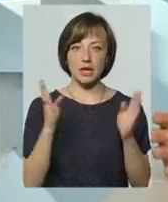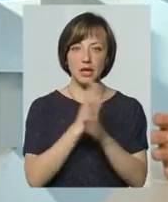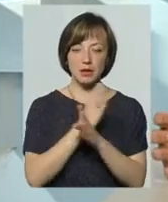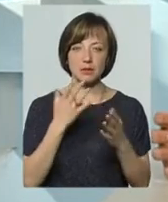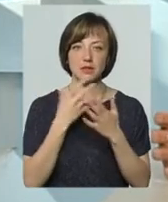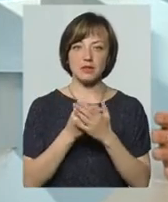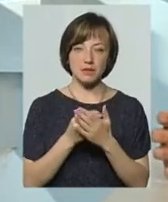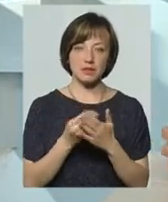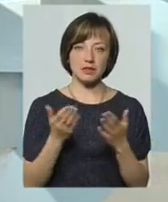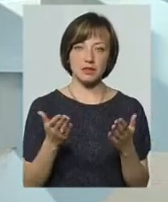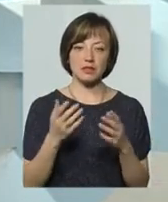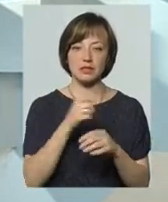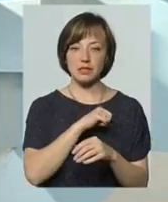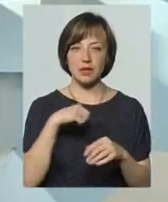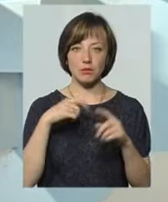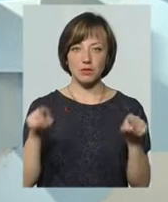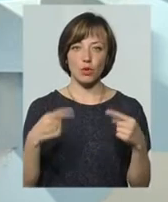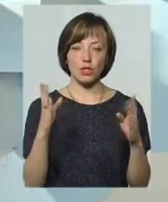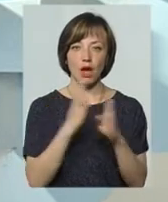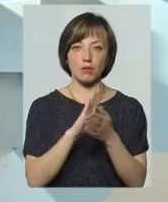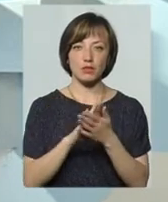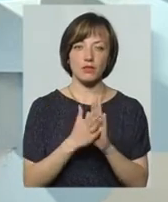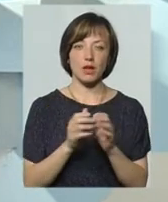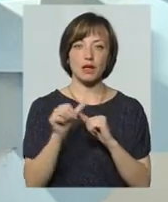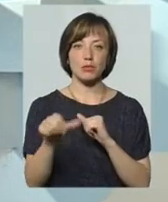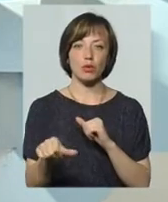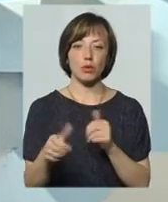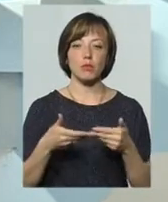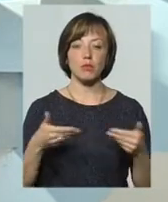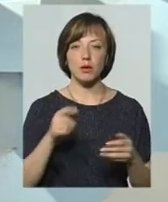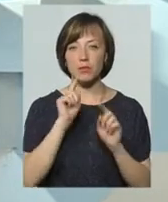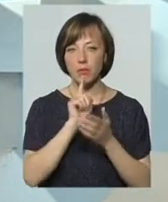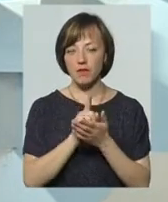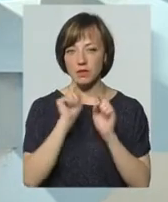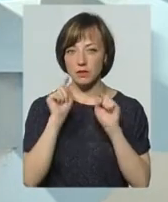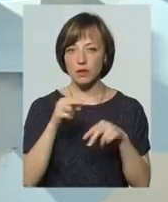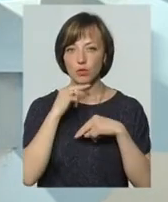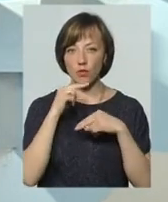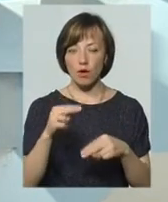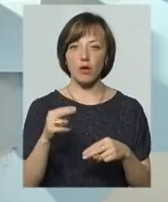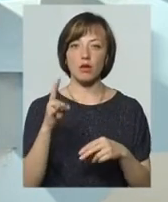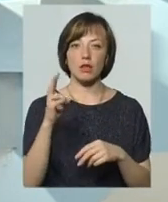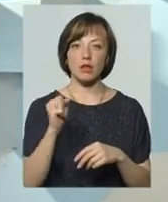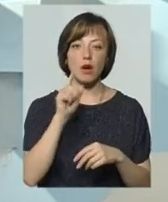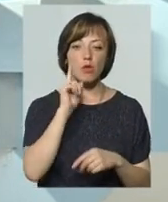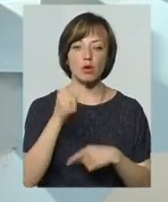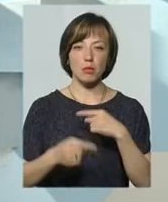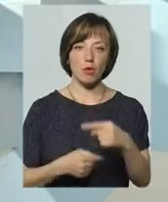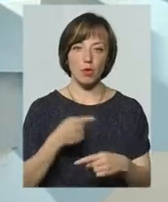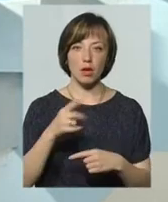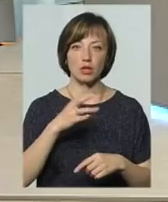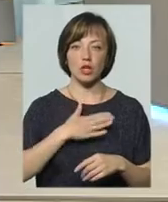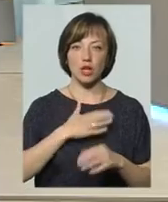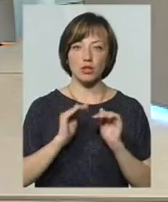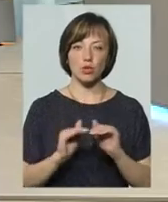сам, да, там твориш атмосферу. Крім того, ми повинні звертати велику увагу саме на молоде покоління, тобто на